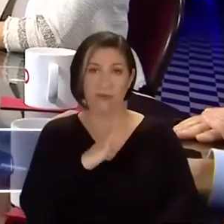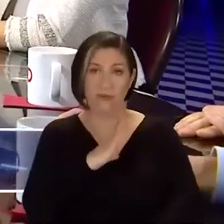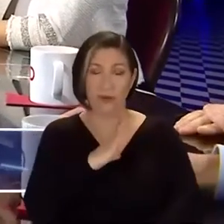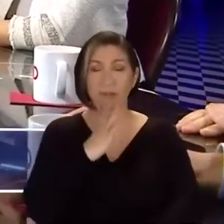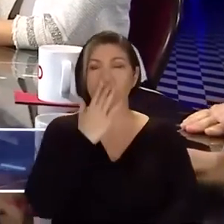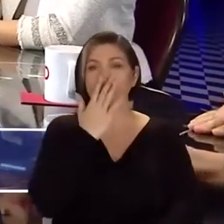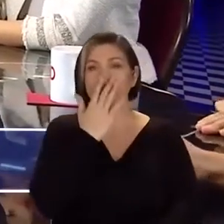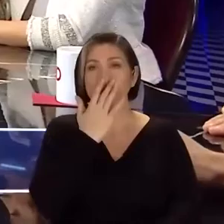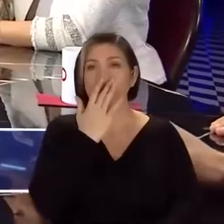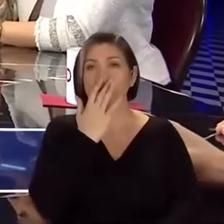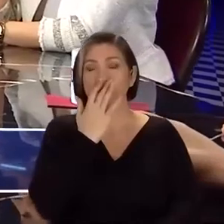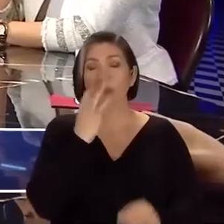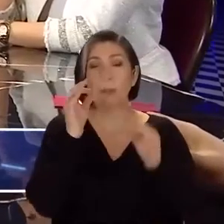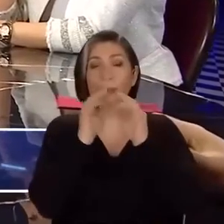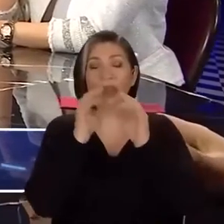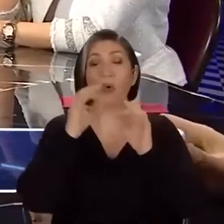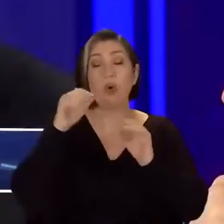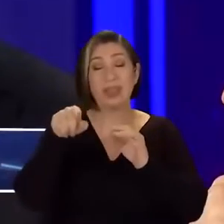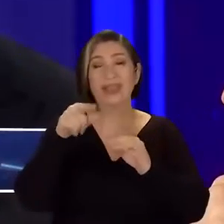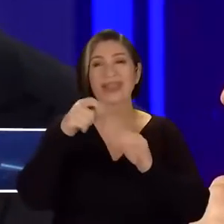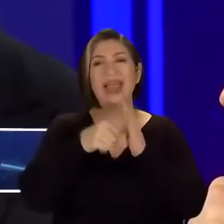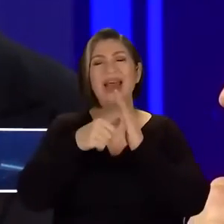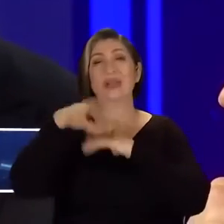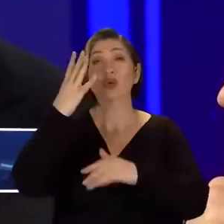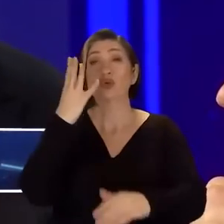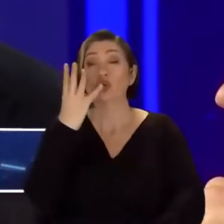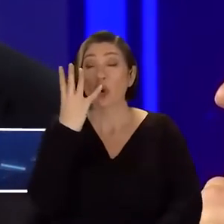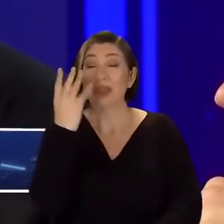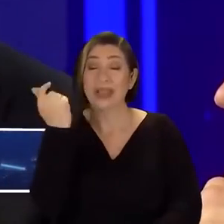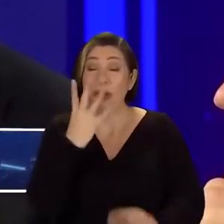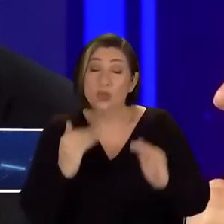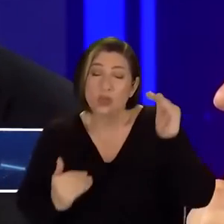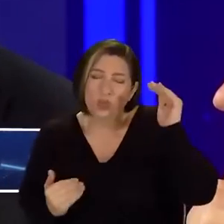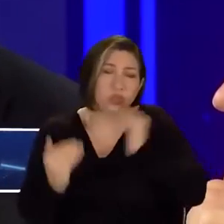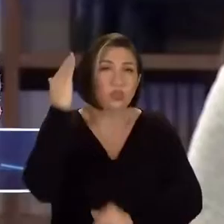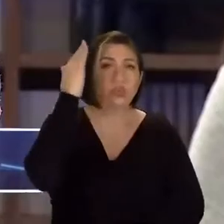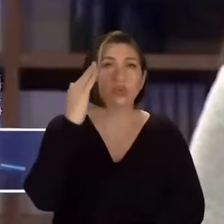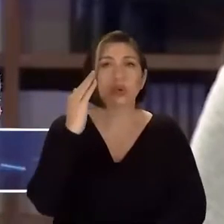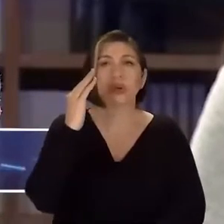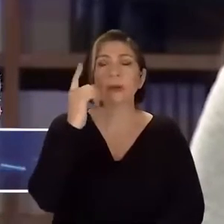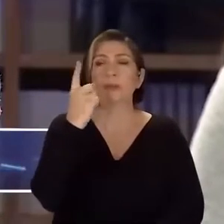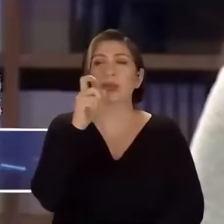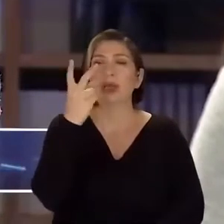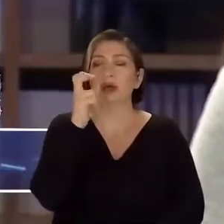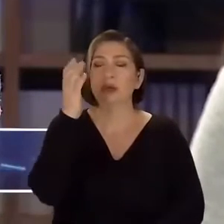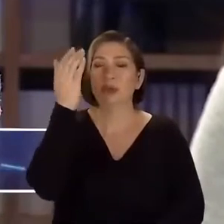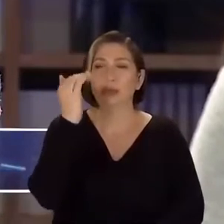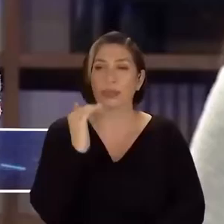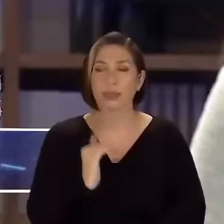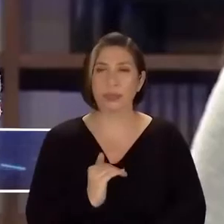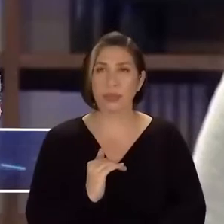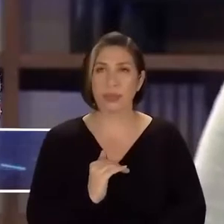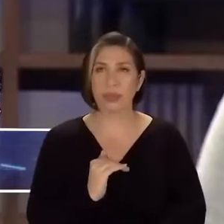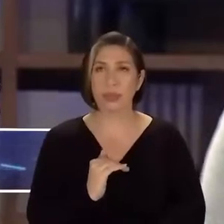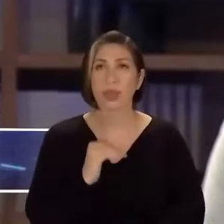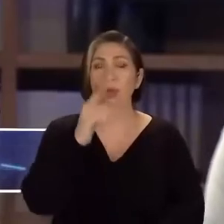Yani Bitcoin tarihinde 4 defa çok yüksek değerlere ulaşıyor. İşte bir seferinde bir zirve yapıyor, birkaç ay içerisinde hop 100